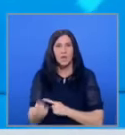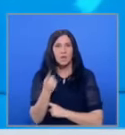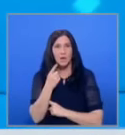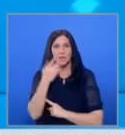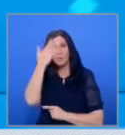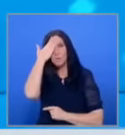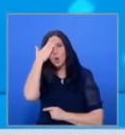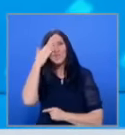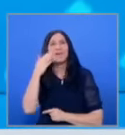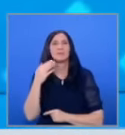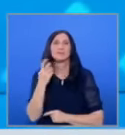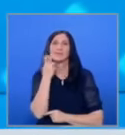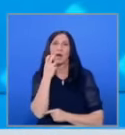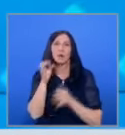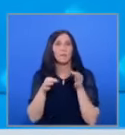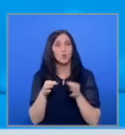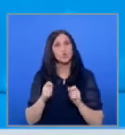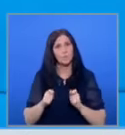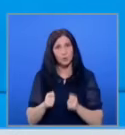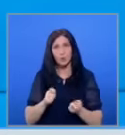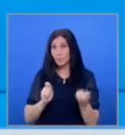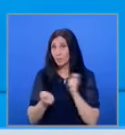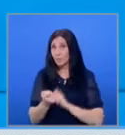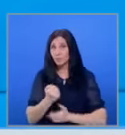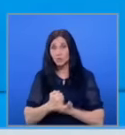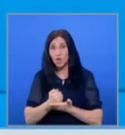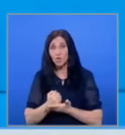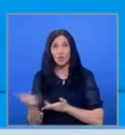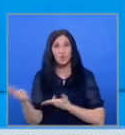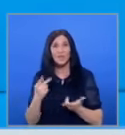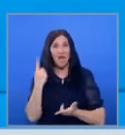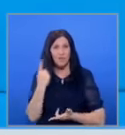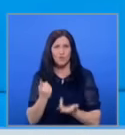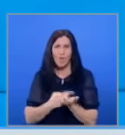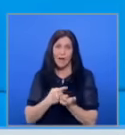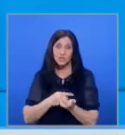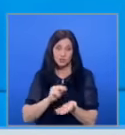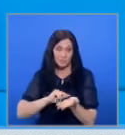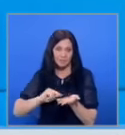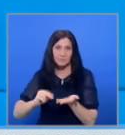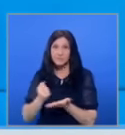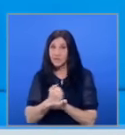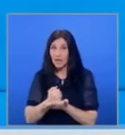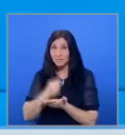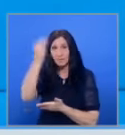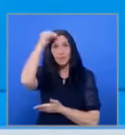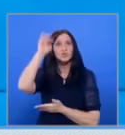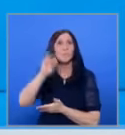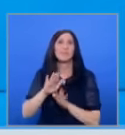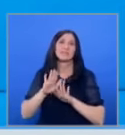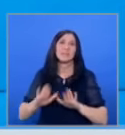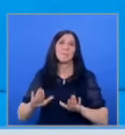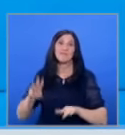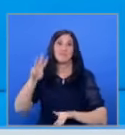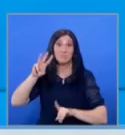Хиляди пациенти с диабет ще бъдат принудени да променят лечението си. Доставка на един от най-често предписваните медикаменти у нас ще бъде забавена с